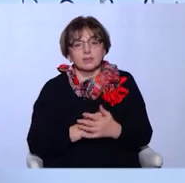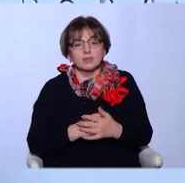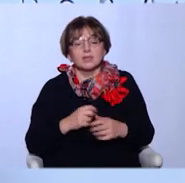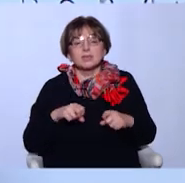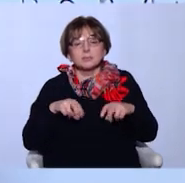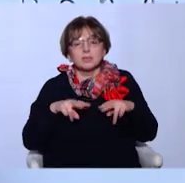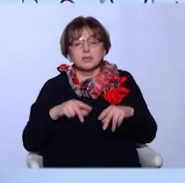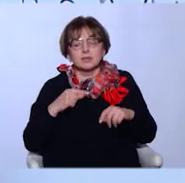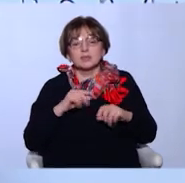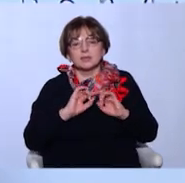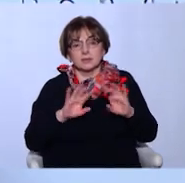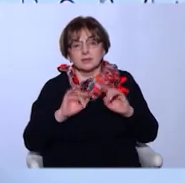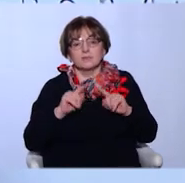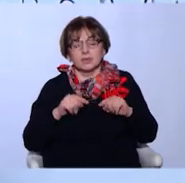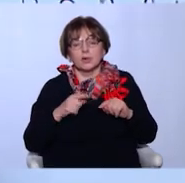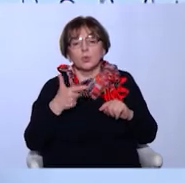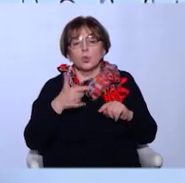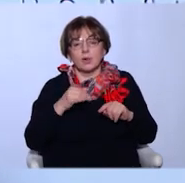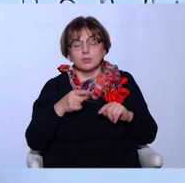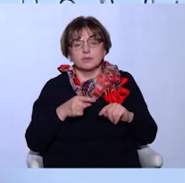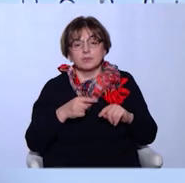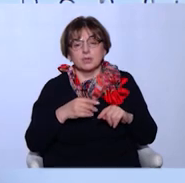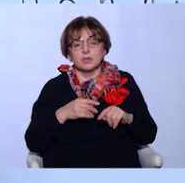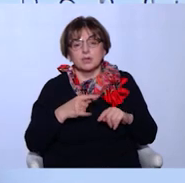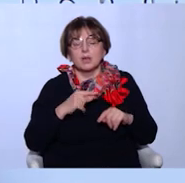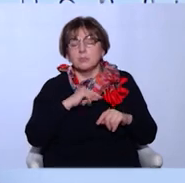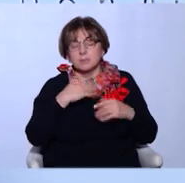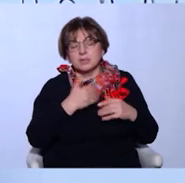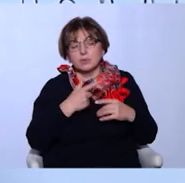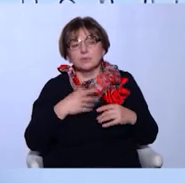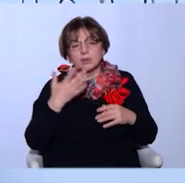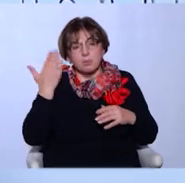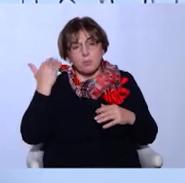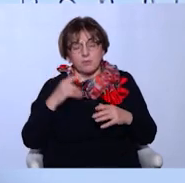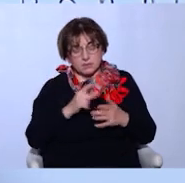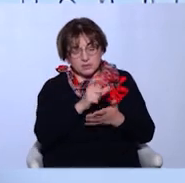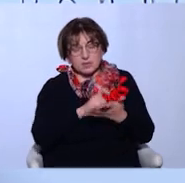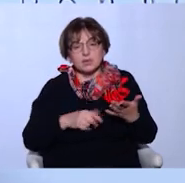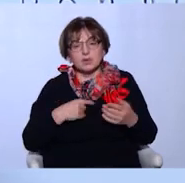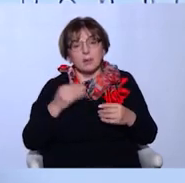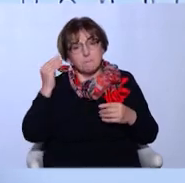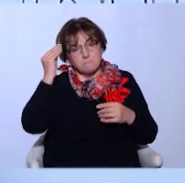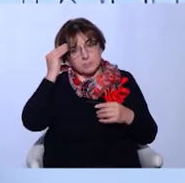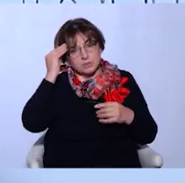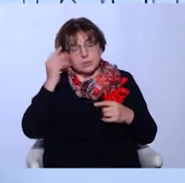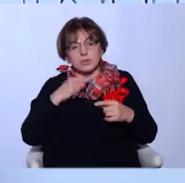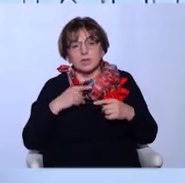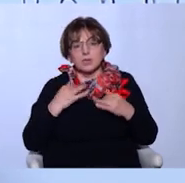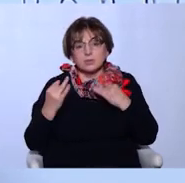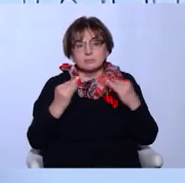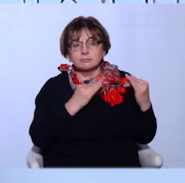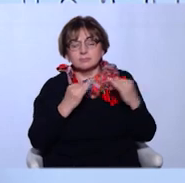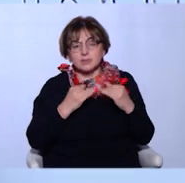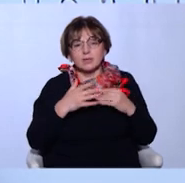მეტყველებით სიმბოლოებზე ვისაუბრებთ გურამიშვილთან, მინდა რომ ტექსტი უკვე წაკითხული გქონდეთ, რომ ფიქრში, განსჯაში